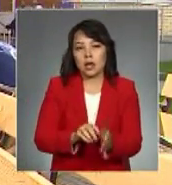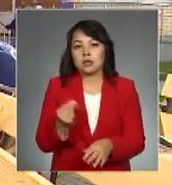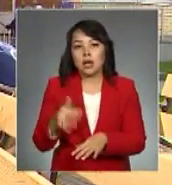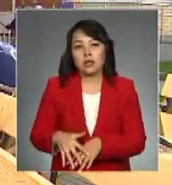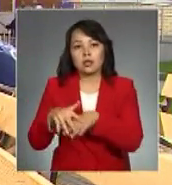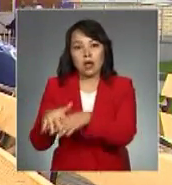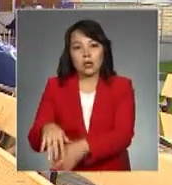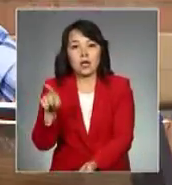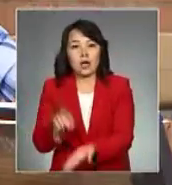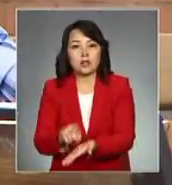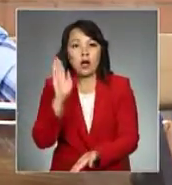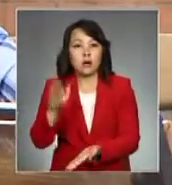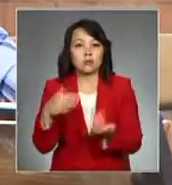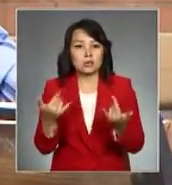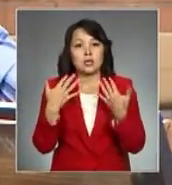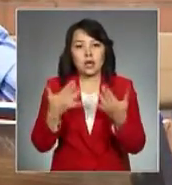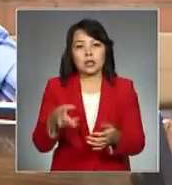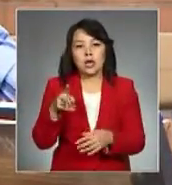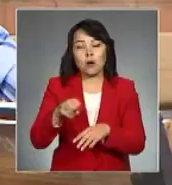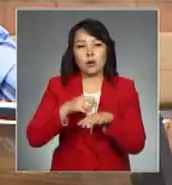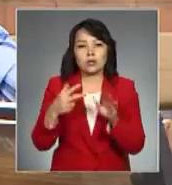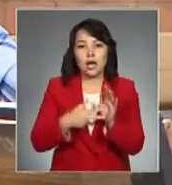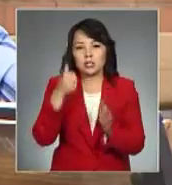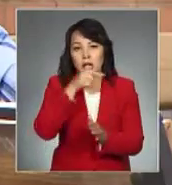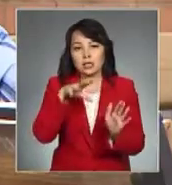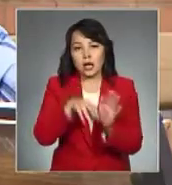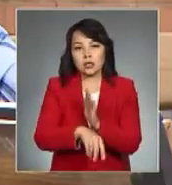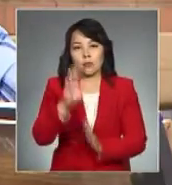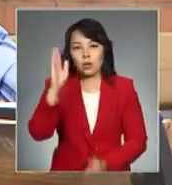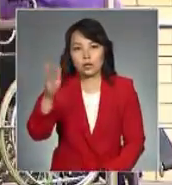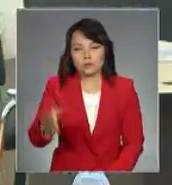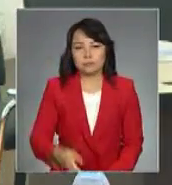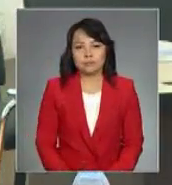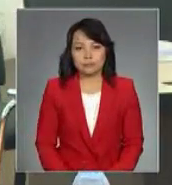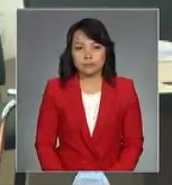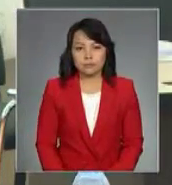аударуға міндеттеледі. Бұл талап 2018 жылдан бастап енгізілмек.